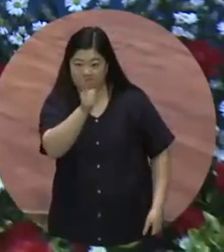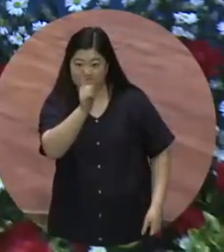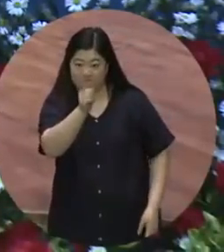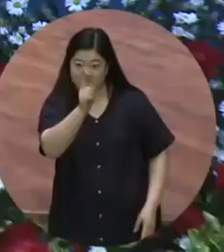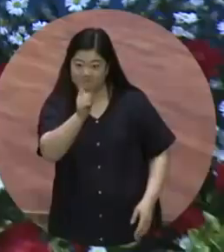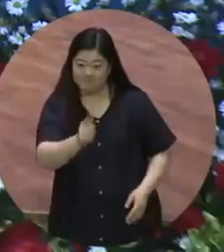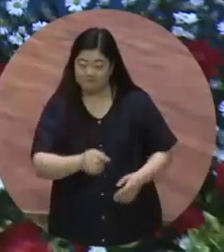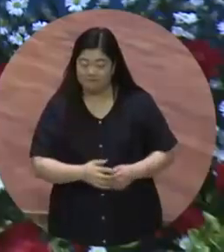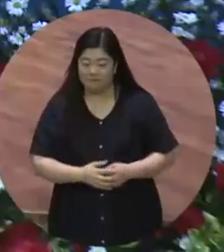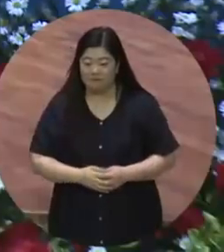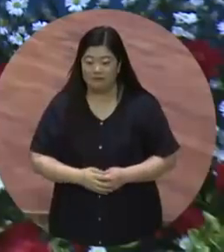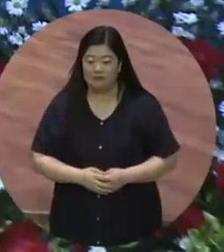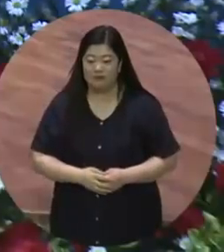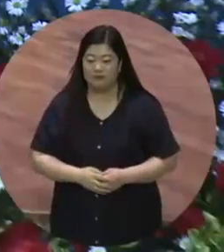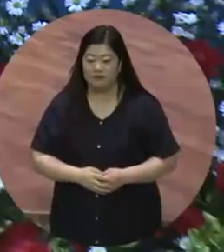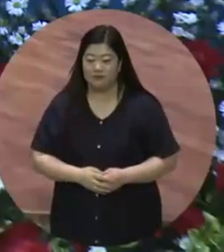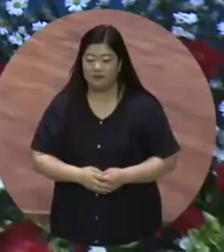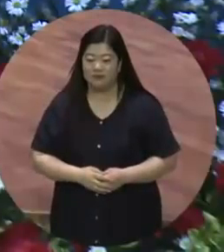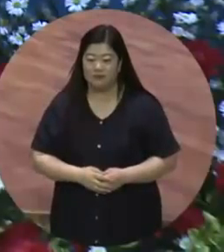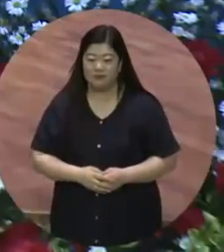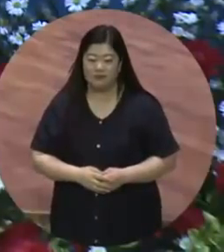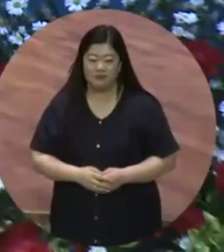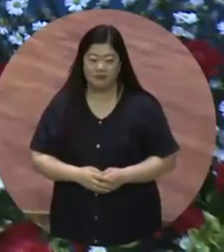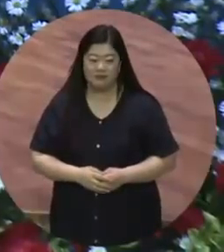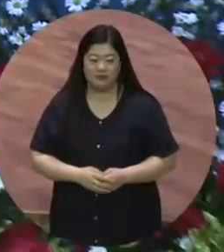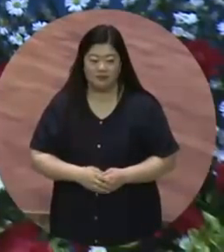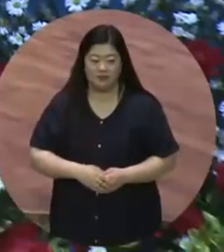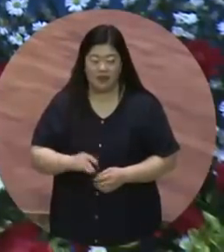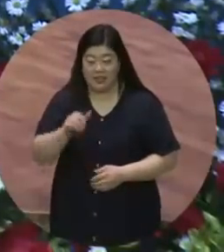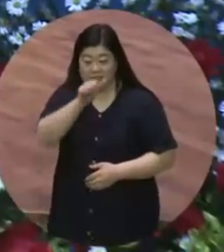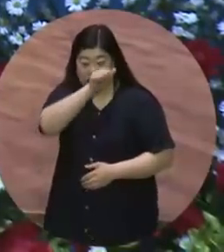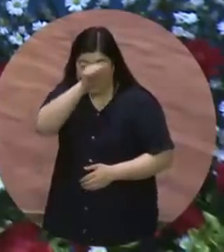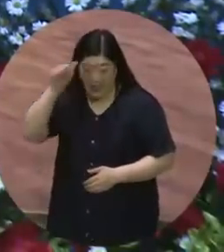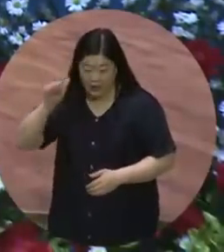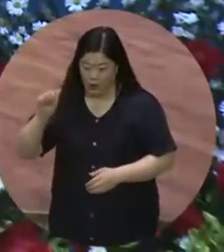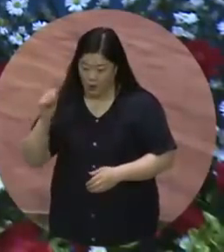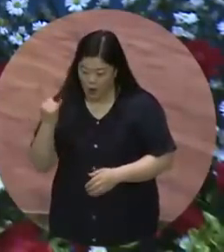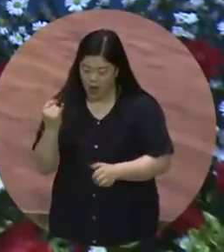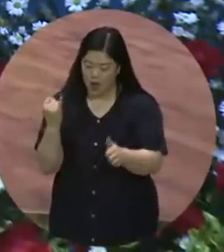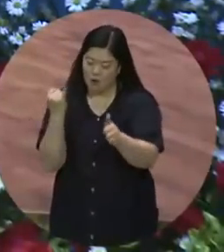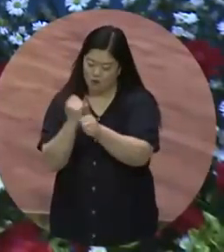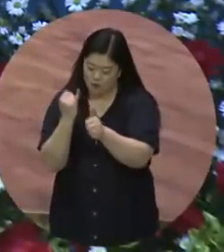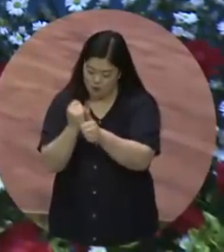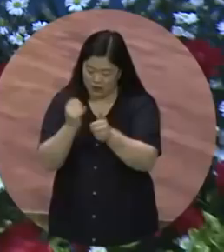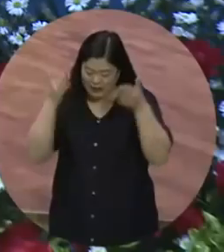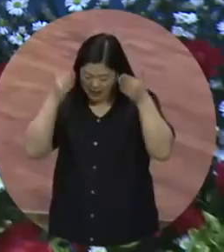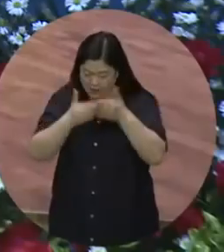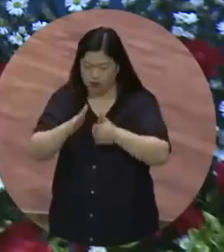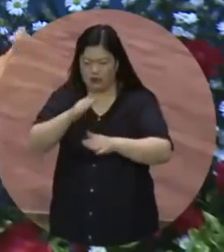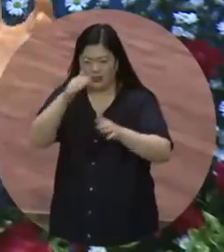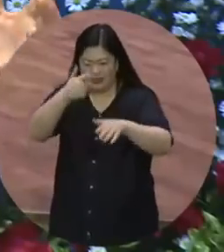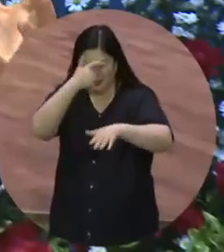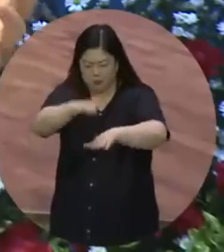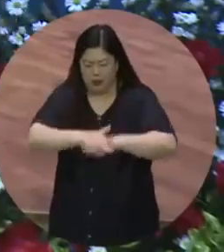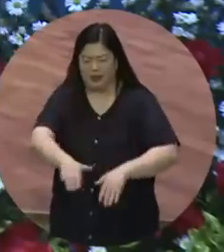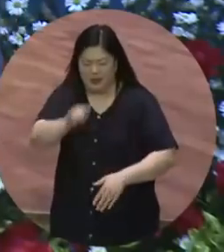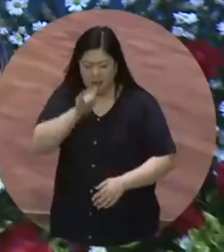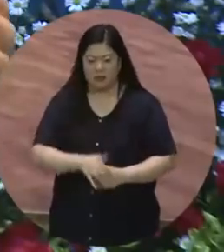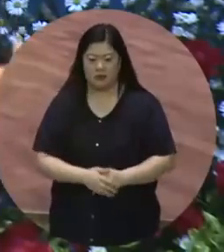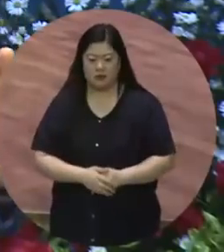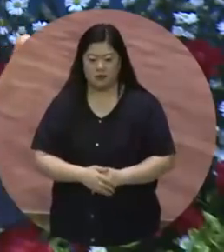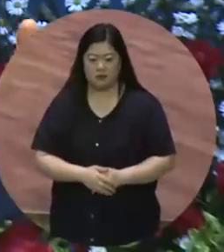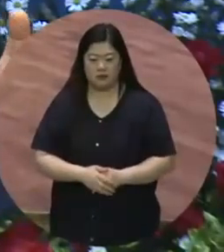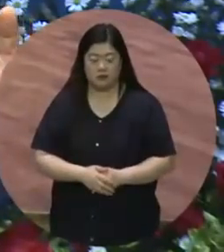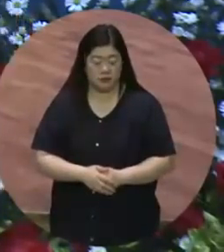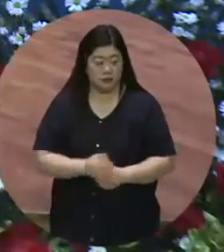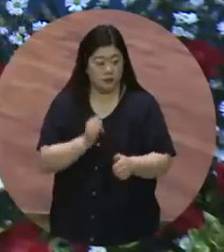이 집중심을 처음 합니다. 장로의 부부 집중 이 집회를 처음 한다고. 그러니까 여러분들이 다